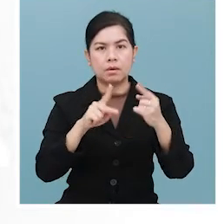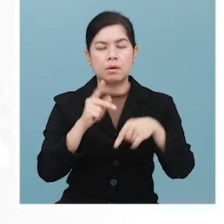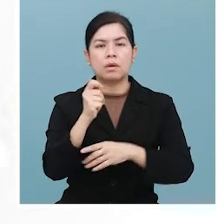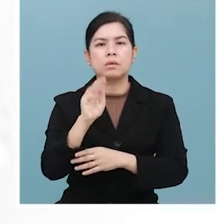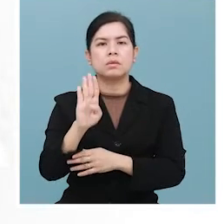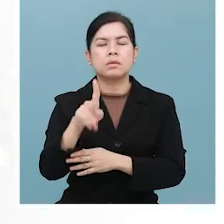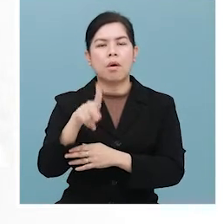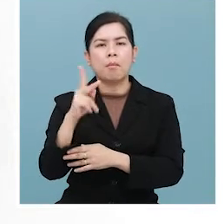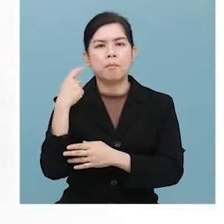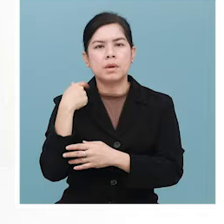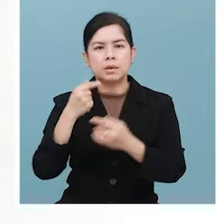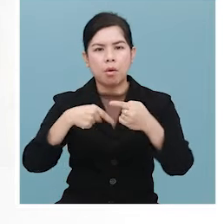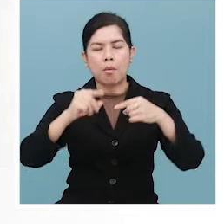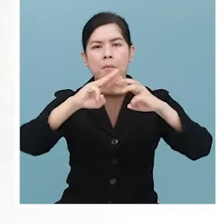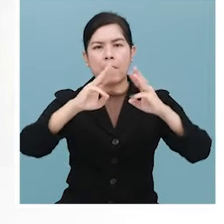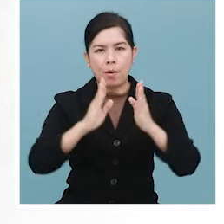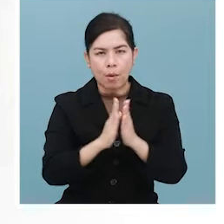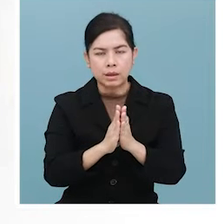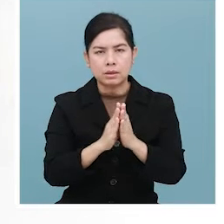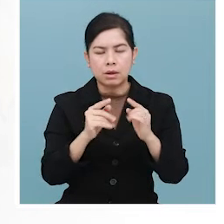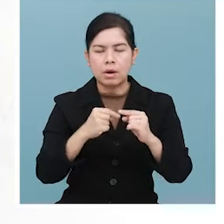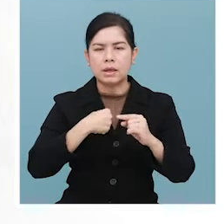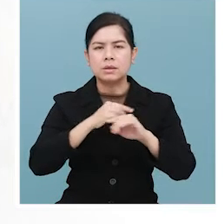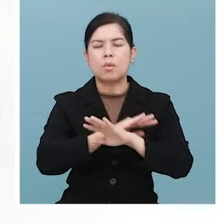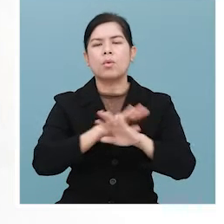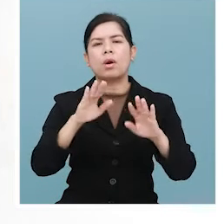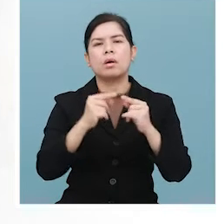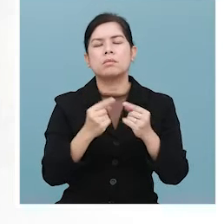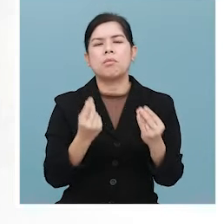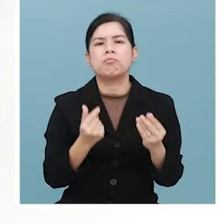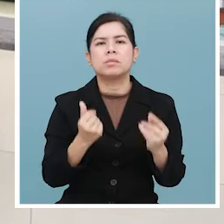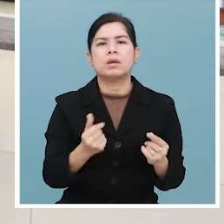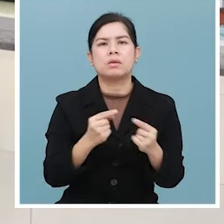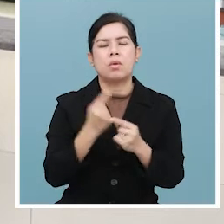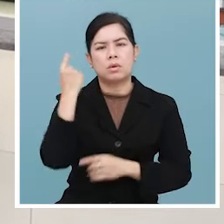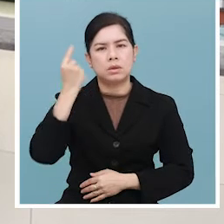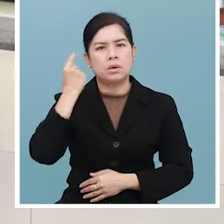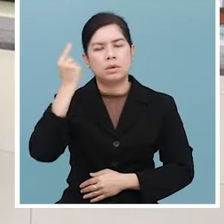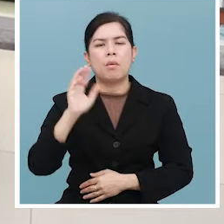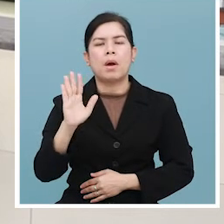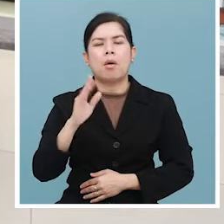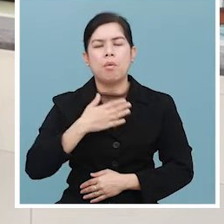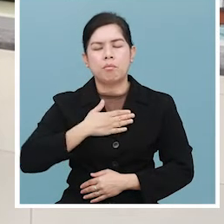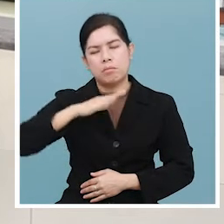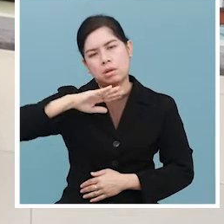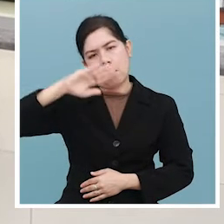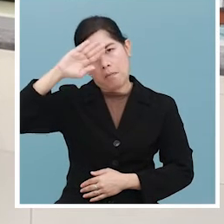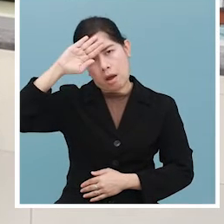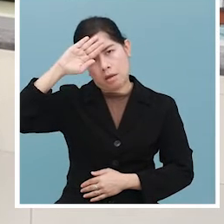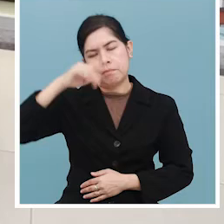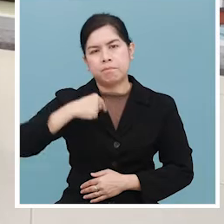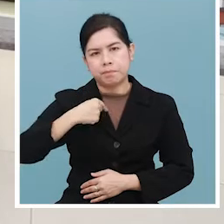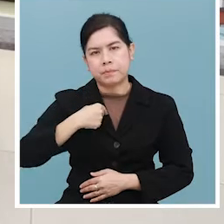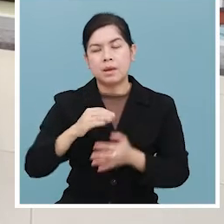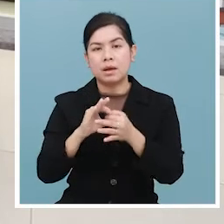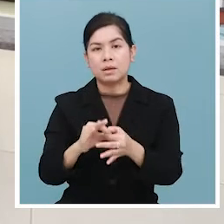ดก็เลยเลิกเที่ยวกันแต่ว่าสิ่งที่ได้มาก็คือป่วย พี่ป่วยเป็นอะไรตอนนั้นถึงเลิกอะ พี่เป็นหลอดล